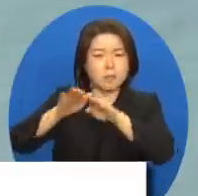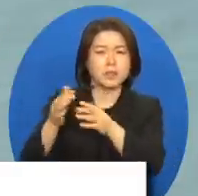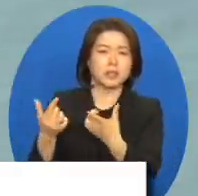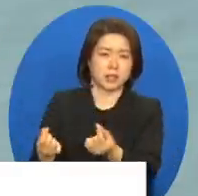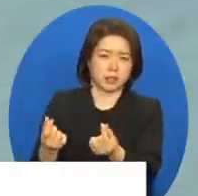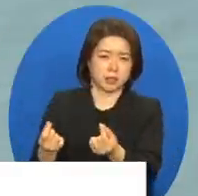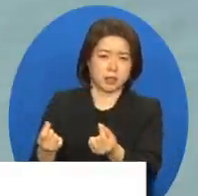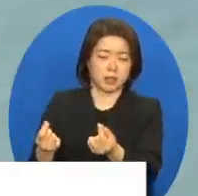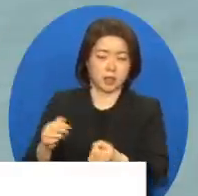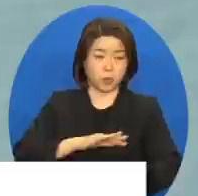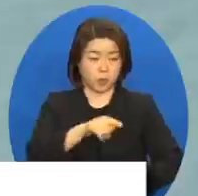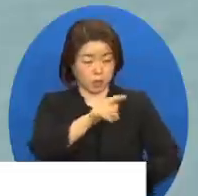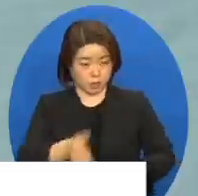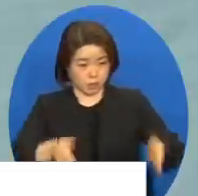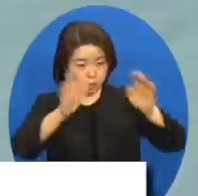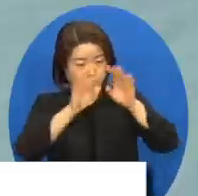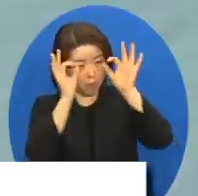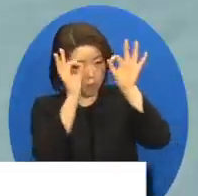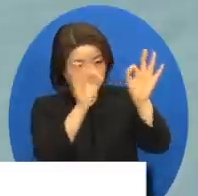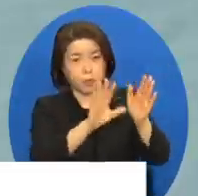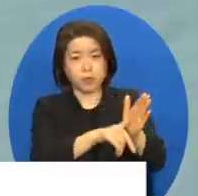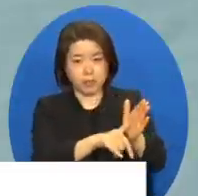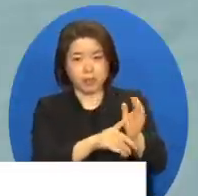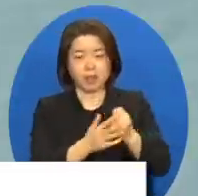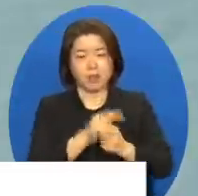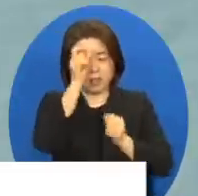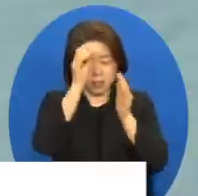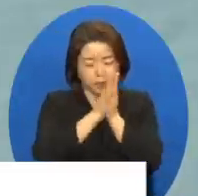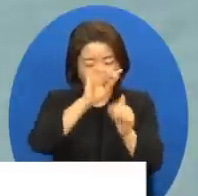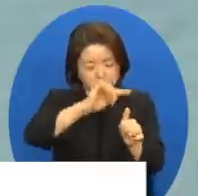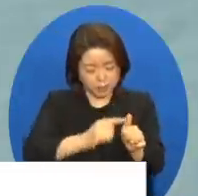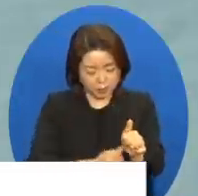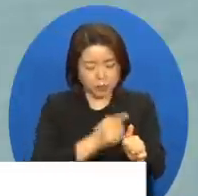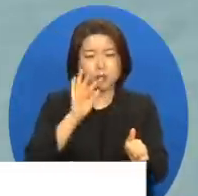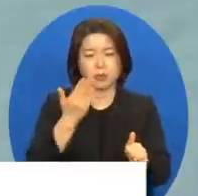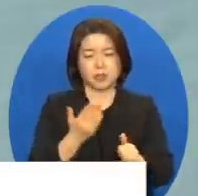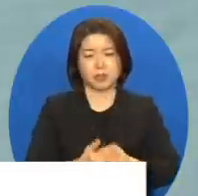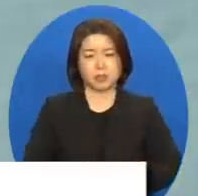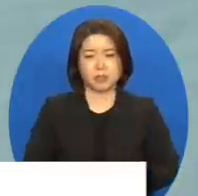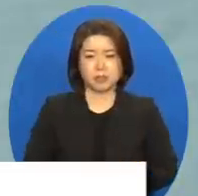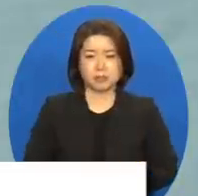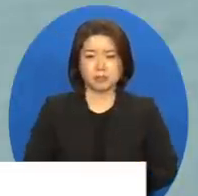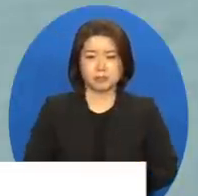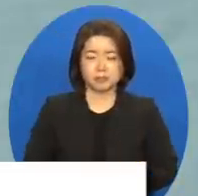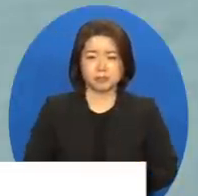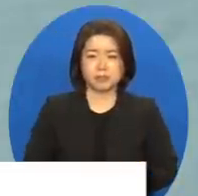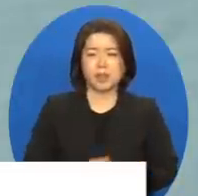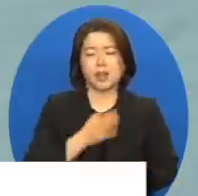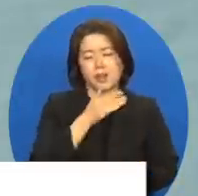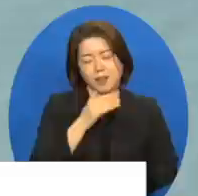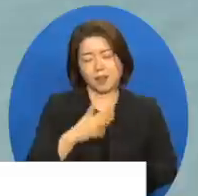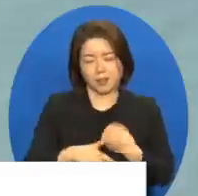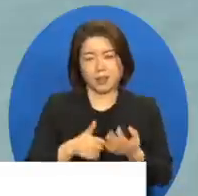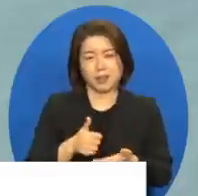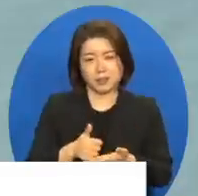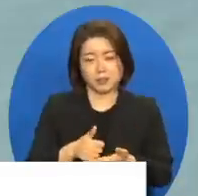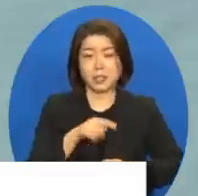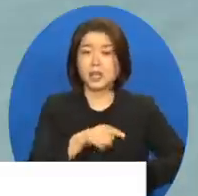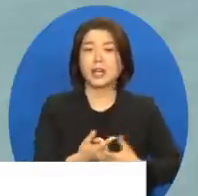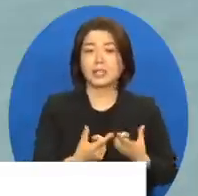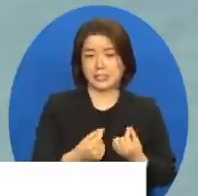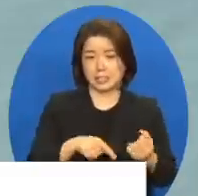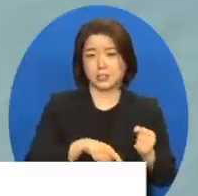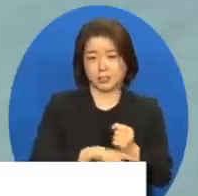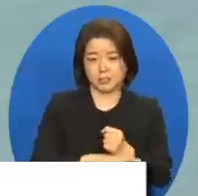우리도 그 건물을 볼 때마다 기도가 저절로 나오게 되는 거예요. 아, 하나님이 이런